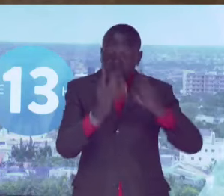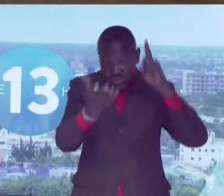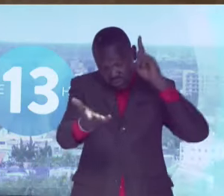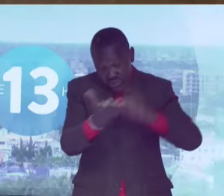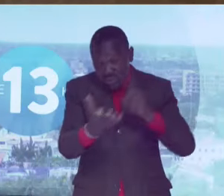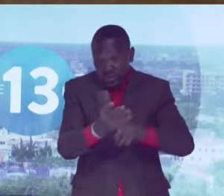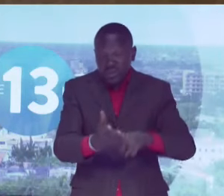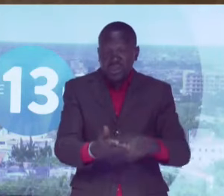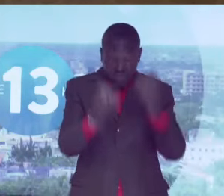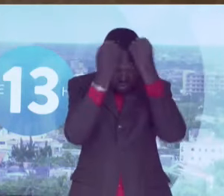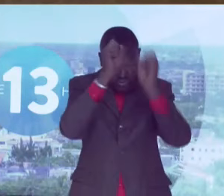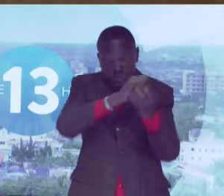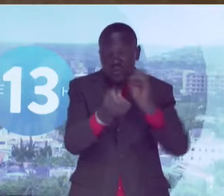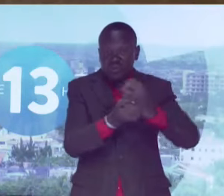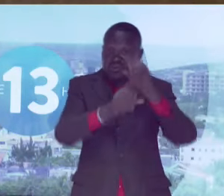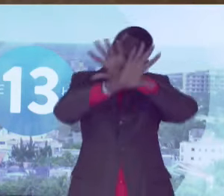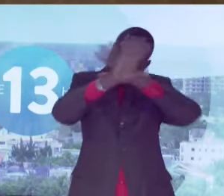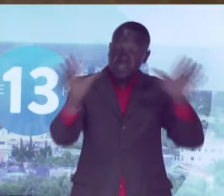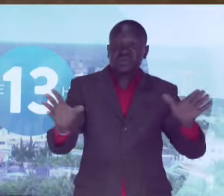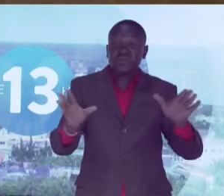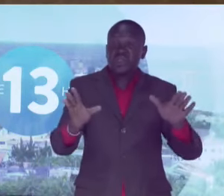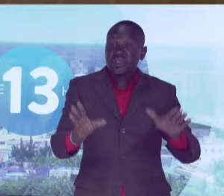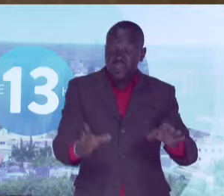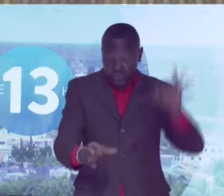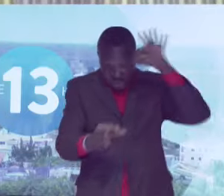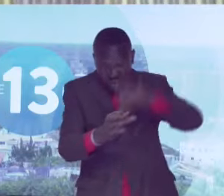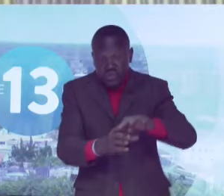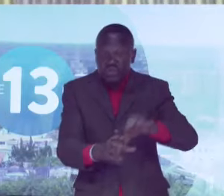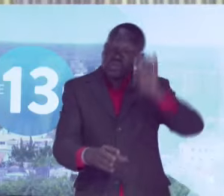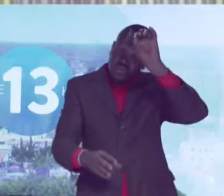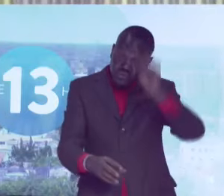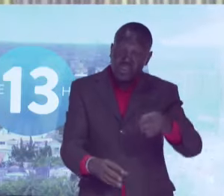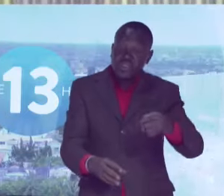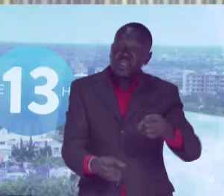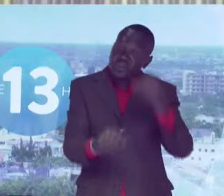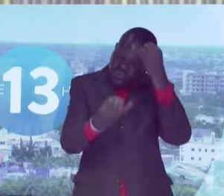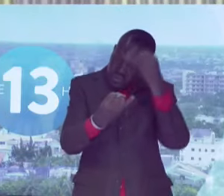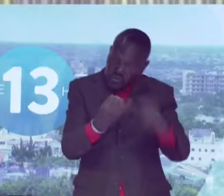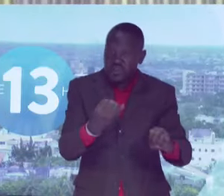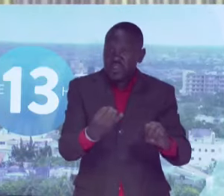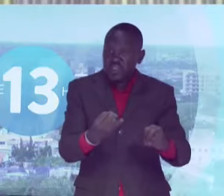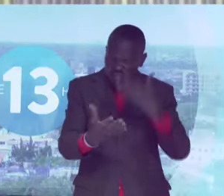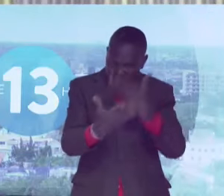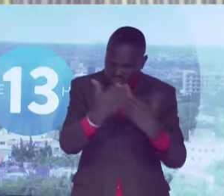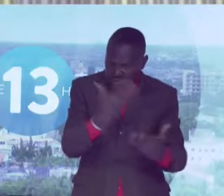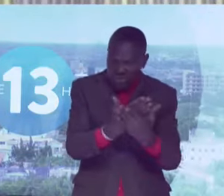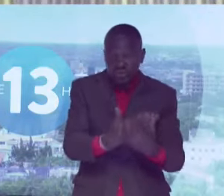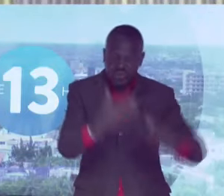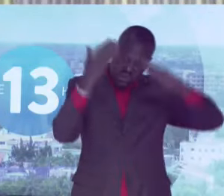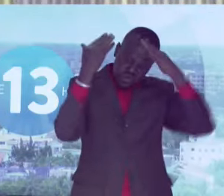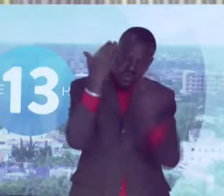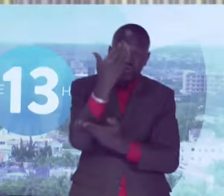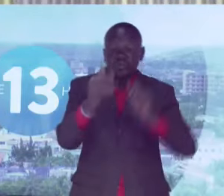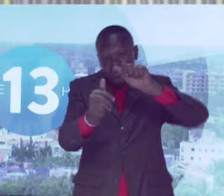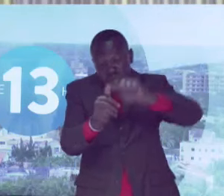président de la transition s'est voulu clair. Élection, oui, mais fini les compromissions et autres exclusions. Chaque Burkinabé